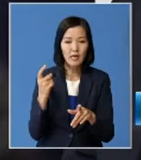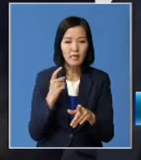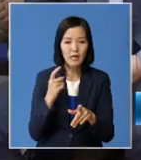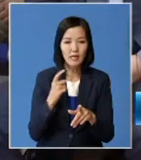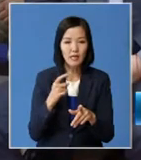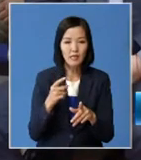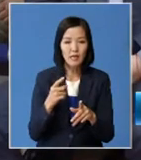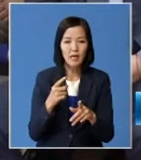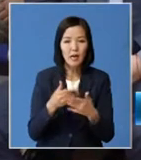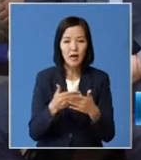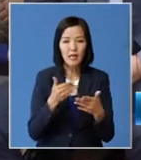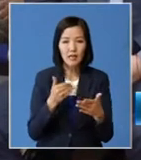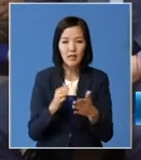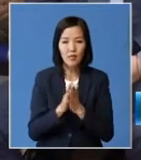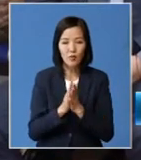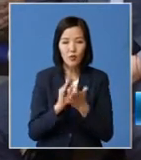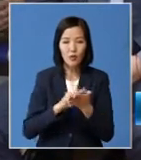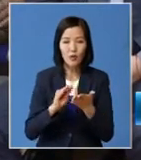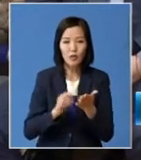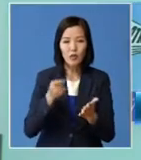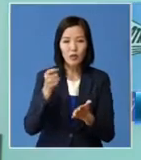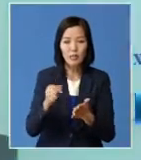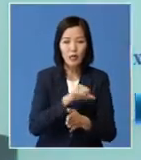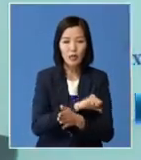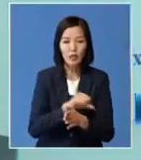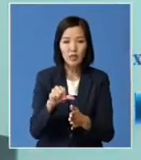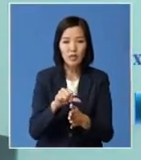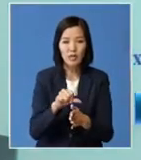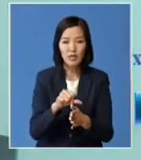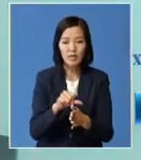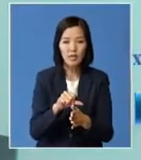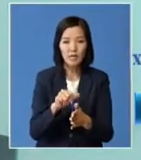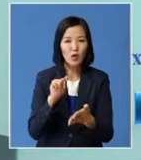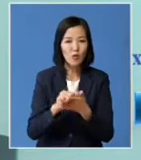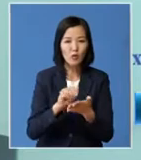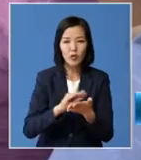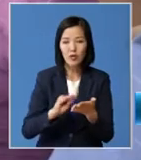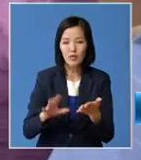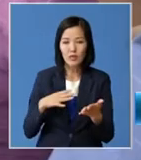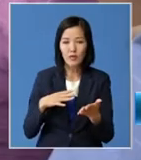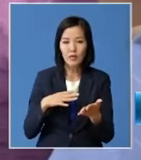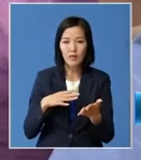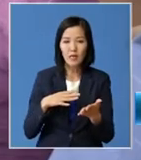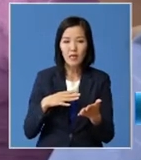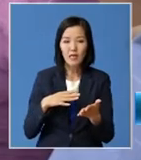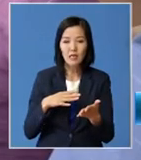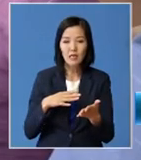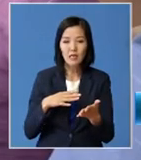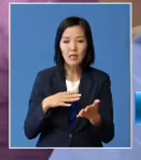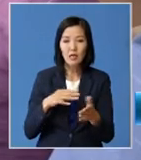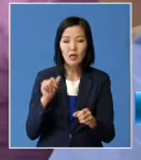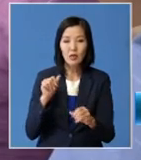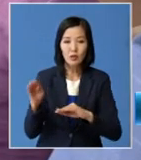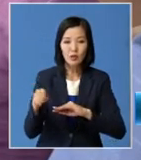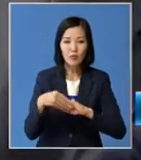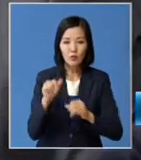мәлімет беріп, алдын ала өтініш жазады. Шекарада бұрынғыдай транзиттік декларация толтырмайды. Бұл да жемқорлықтың жолын айтарлықтай кесті. Мониторинг